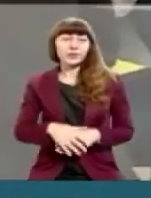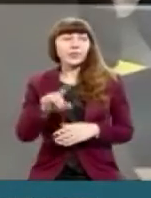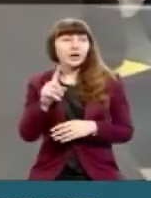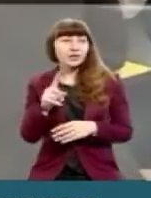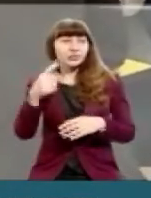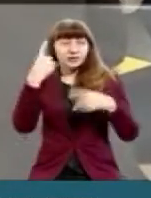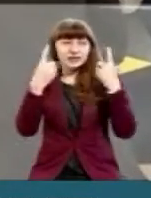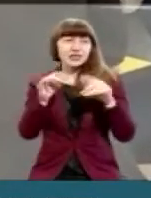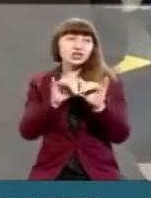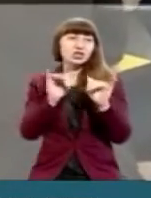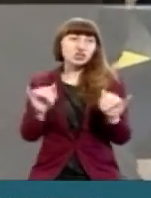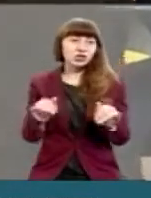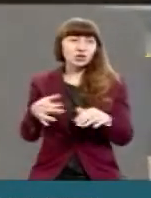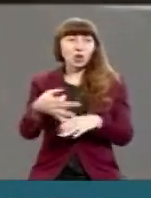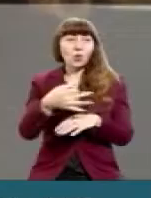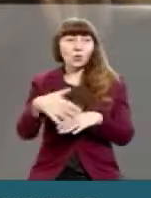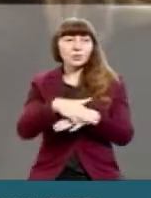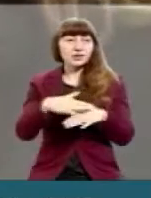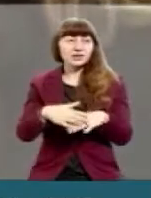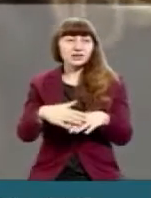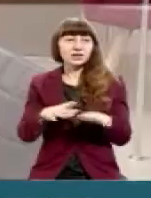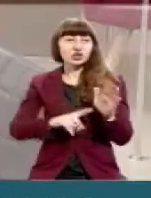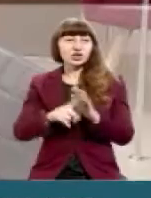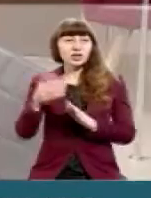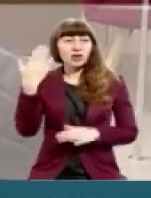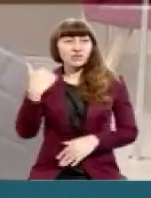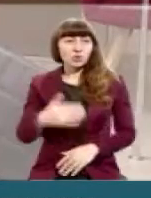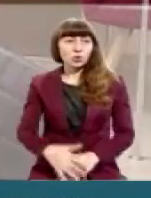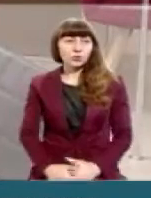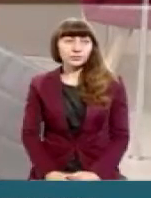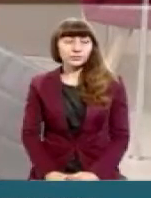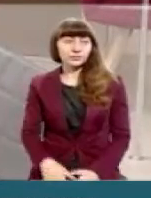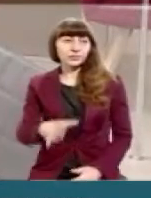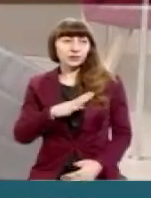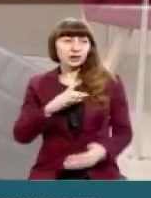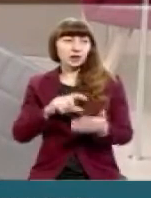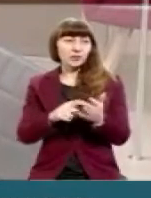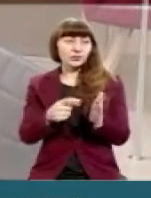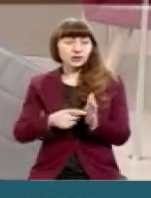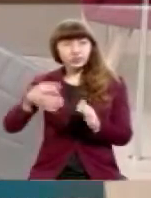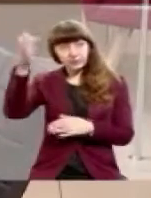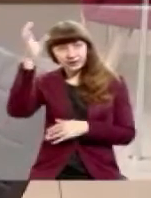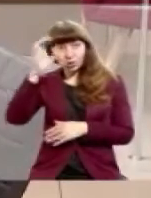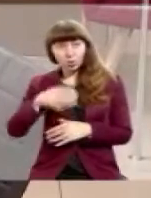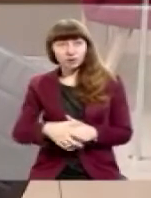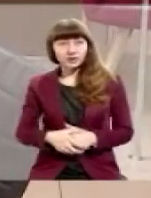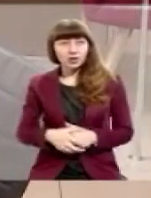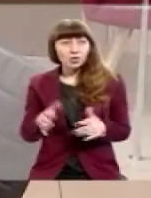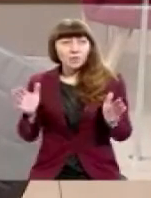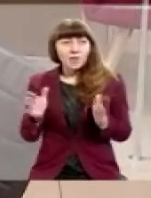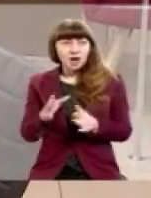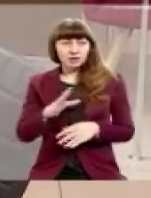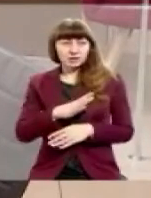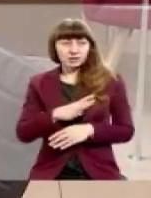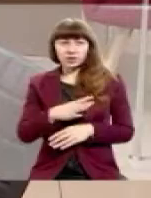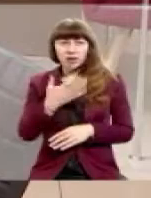Поэтому идея расширения данной области зародилась давно. У нас был кабинет психологов, но он был маленький. И